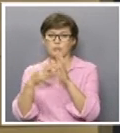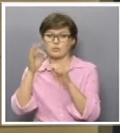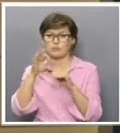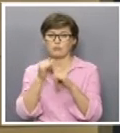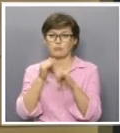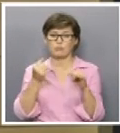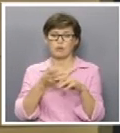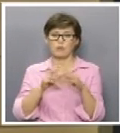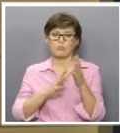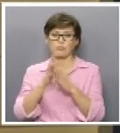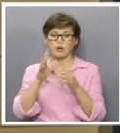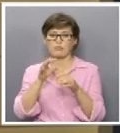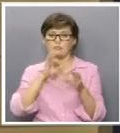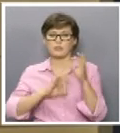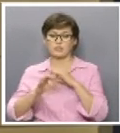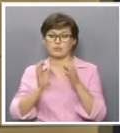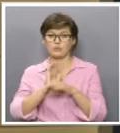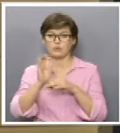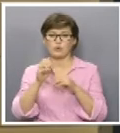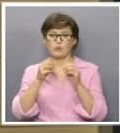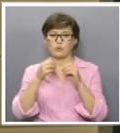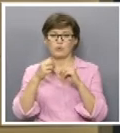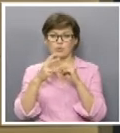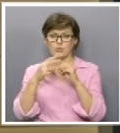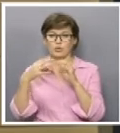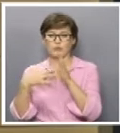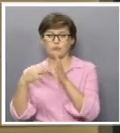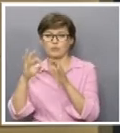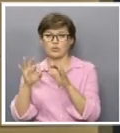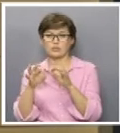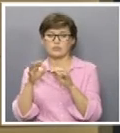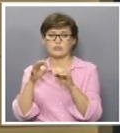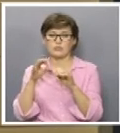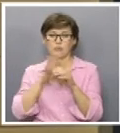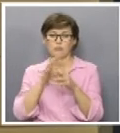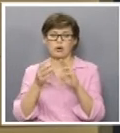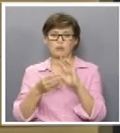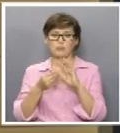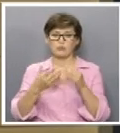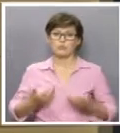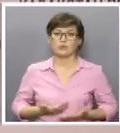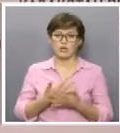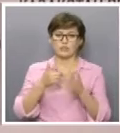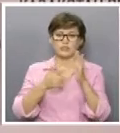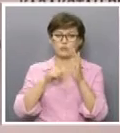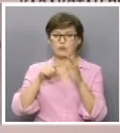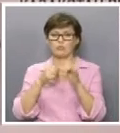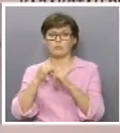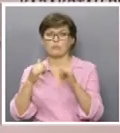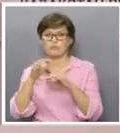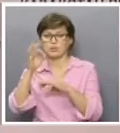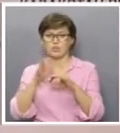Алматыда бүкіл Қазақстанды май, тоң май өнімдерімен қамтамасыз ете алатын зауыт іске қосылды. Мемлекеттік қолдау шараларының арқасында нысан